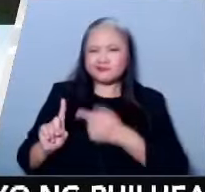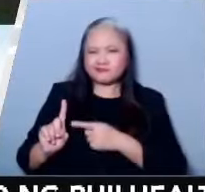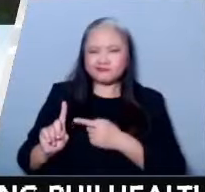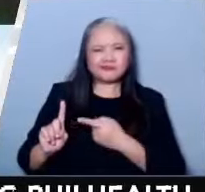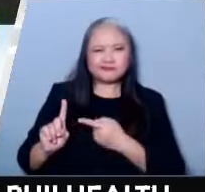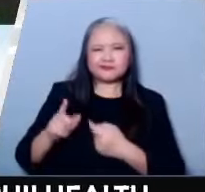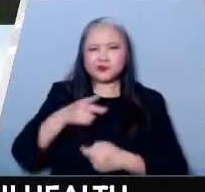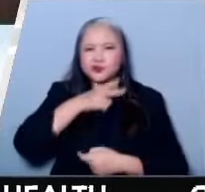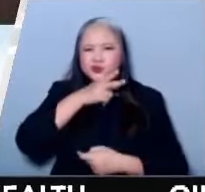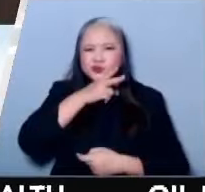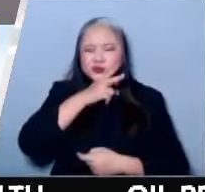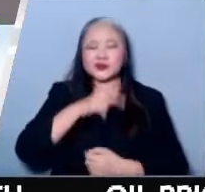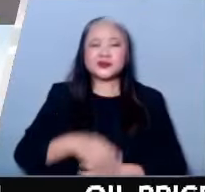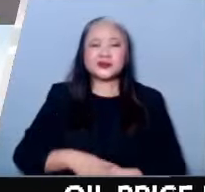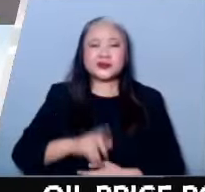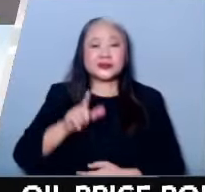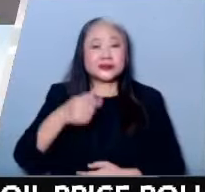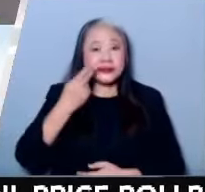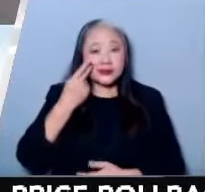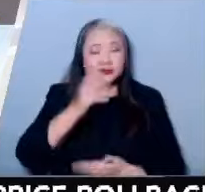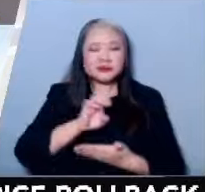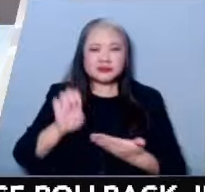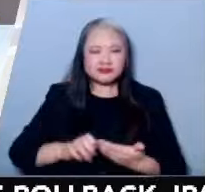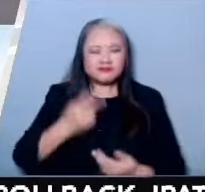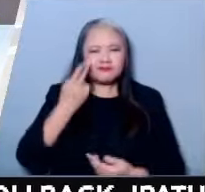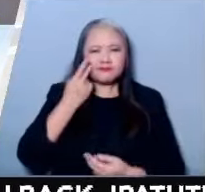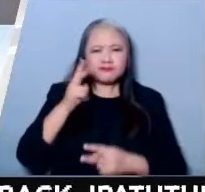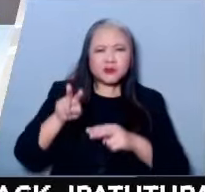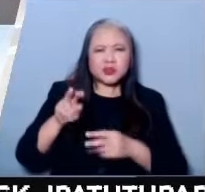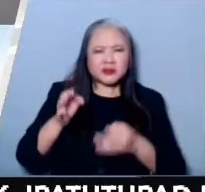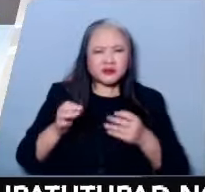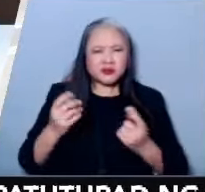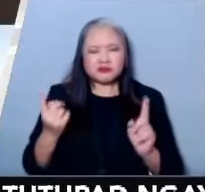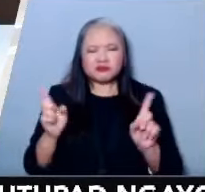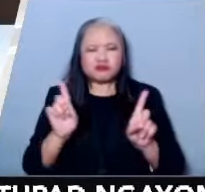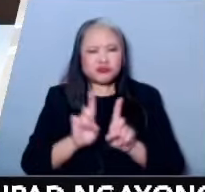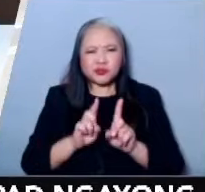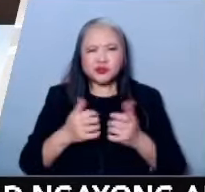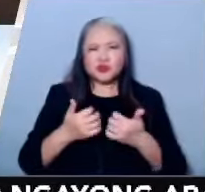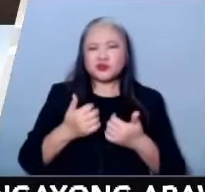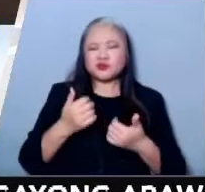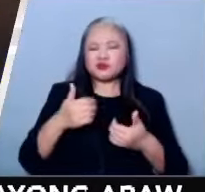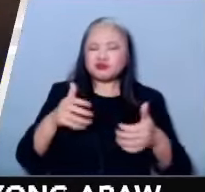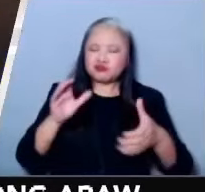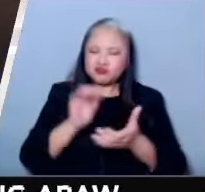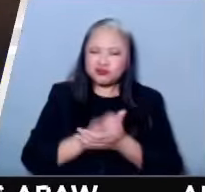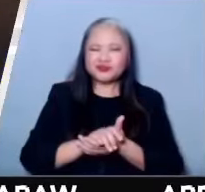dapat daw tutukan kung magkakatuluyan niya ba ang Seb Mira.